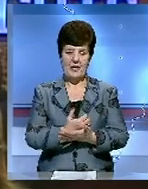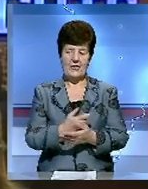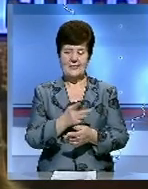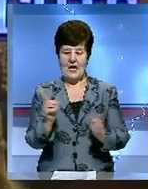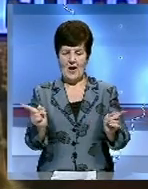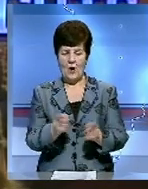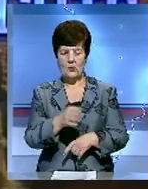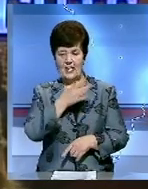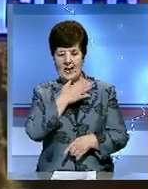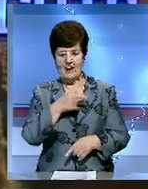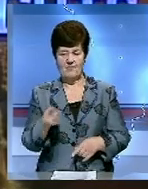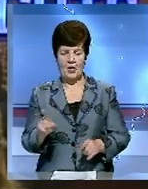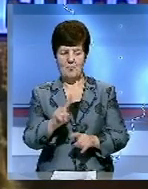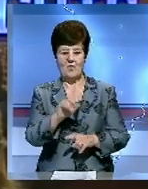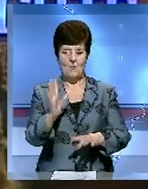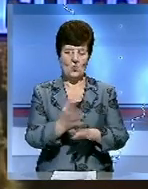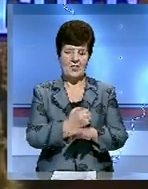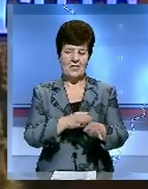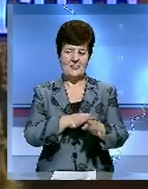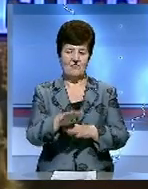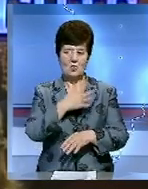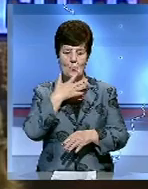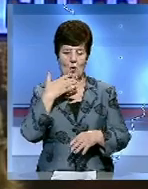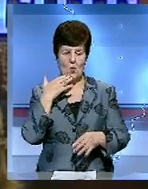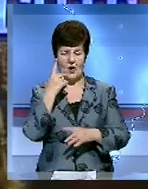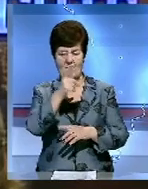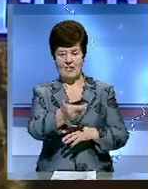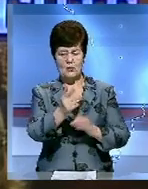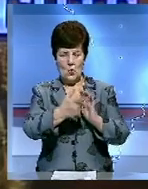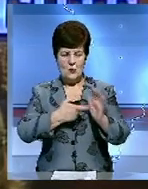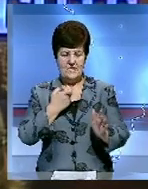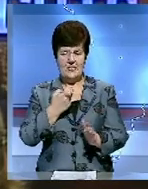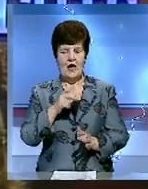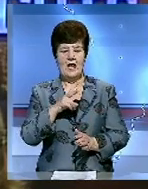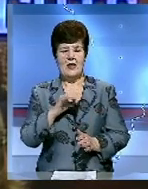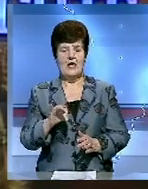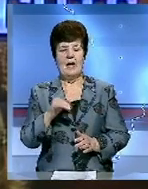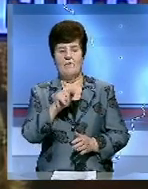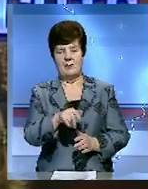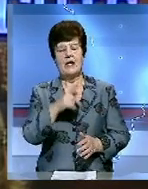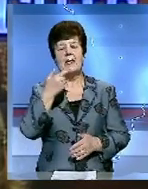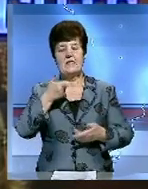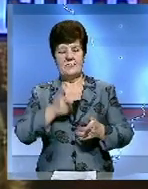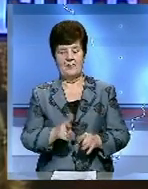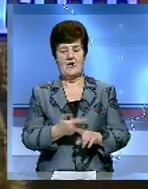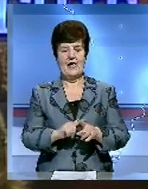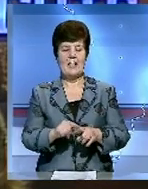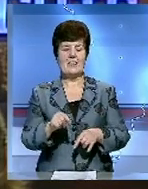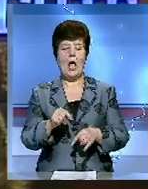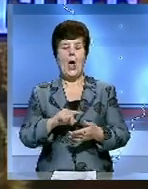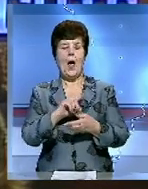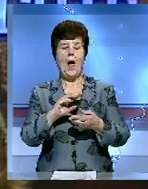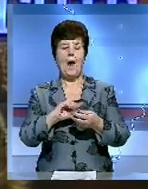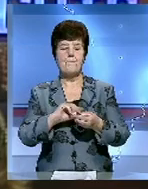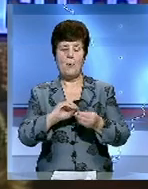время вам удалось совершить многое, вас узнали, и вы действительно эту проблему прочувствовали, через свое сердце